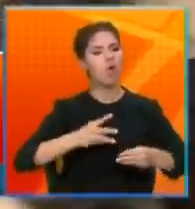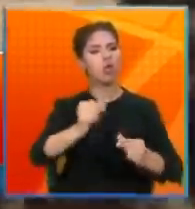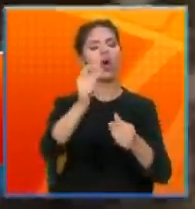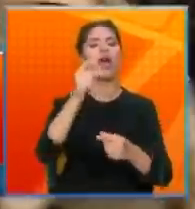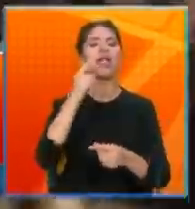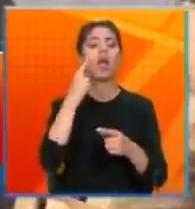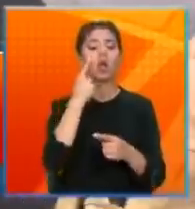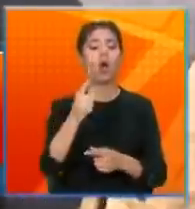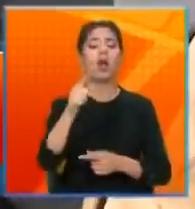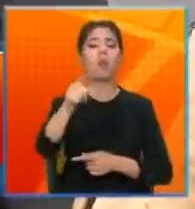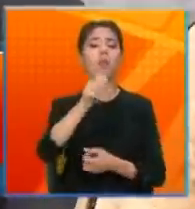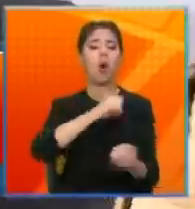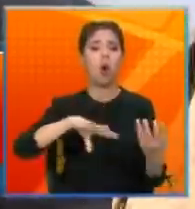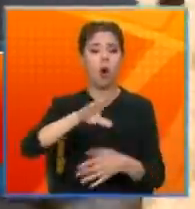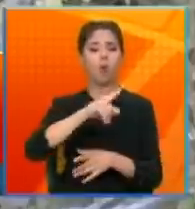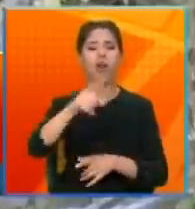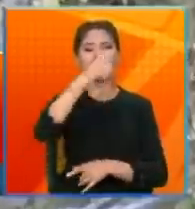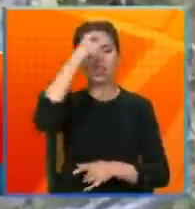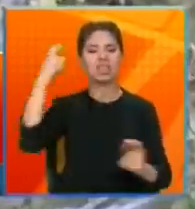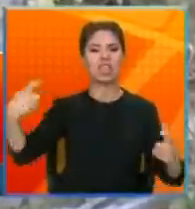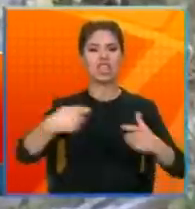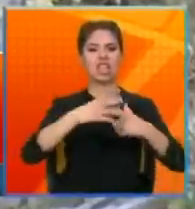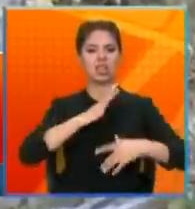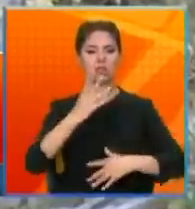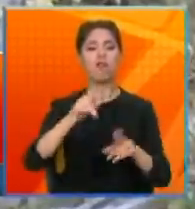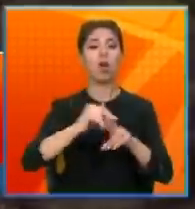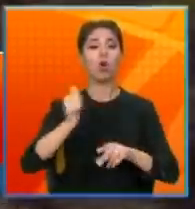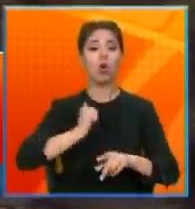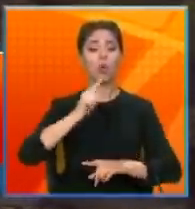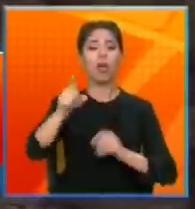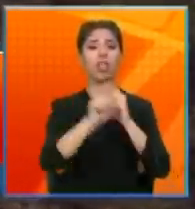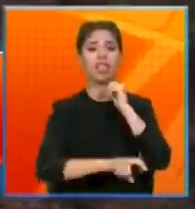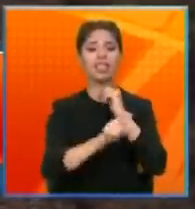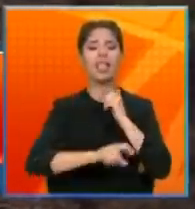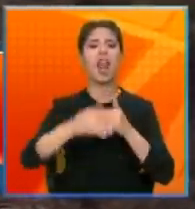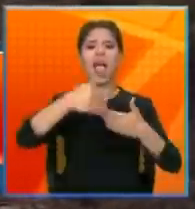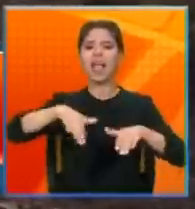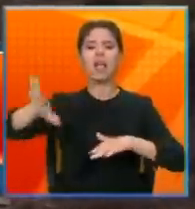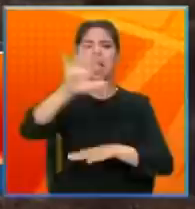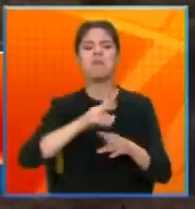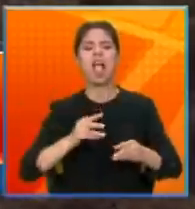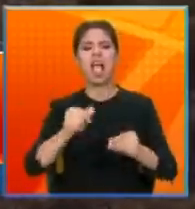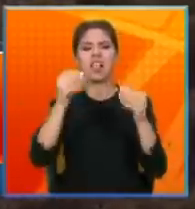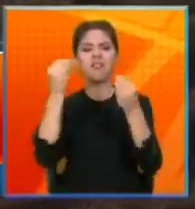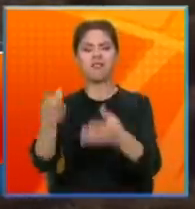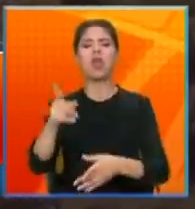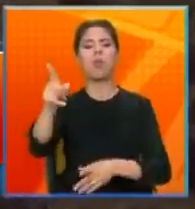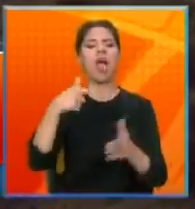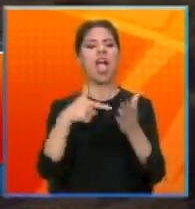sürdürdüğü harekatta her an sıcak temas yaşanıyor. Komandolar önlerine çıkan terör engellerini aşarak hedefe ilerliyor.